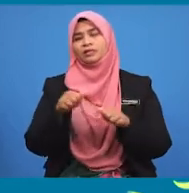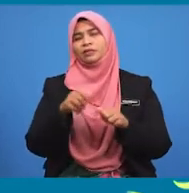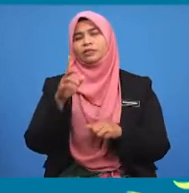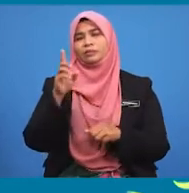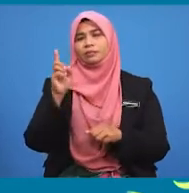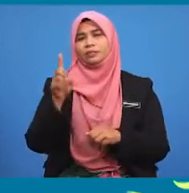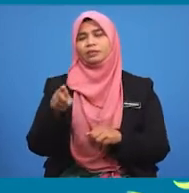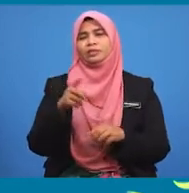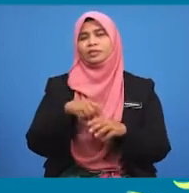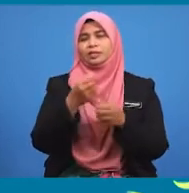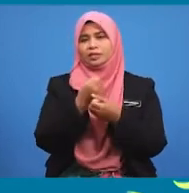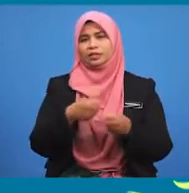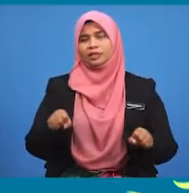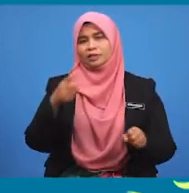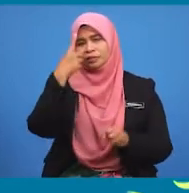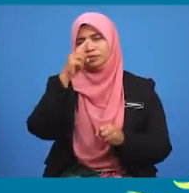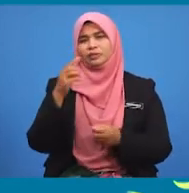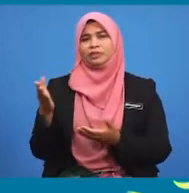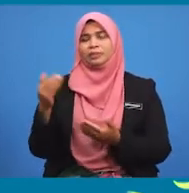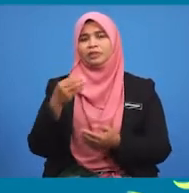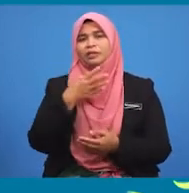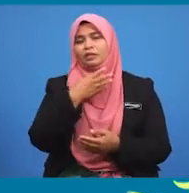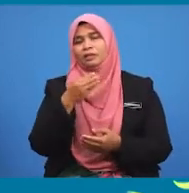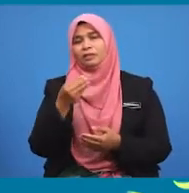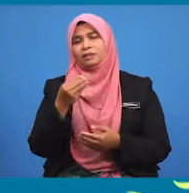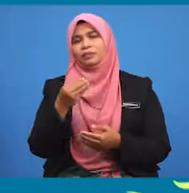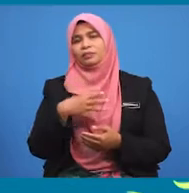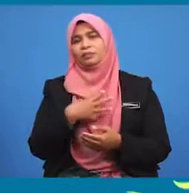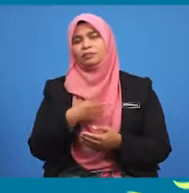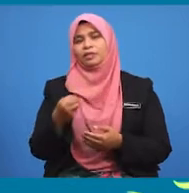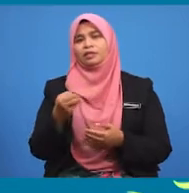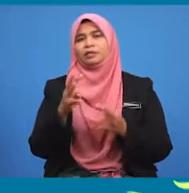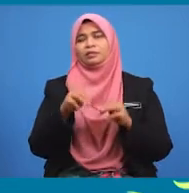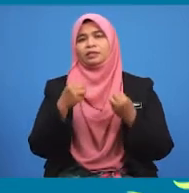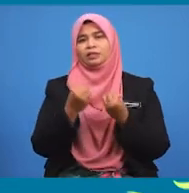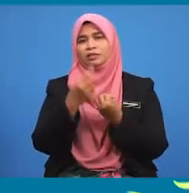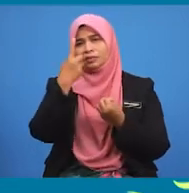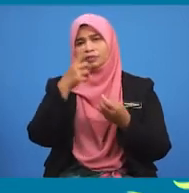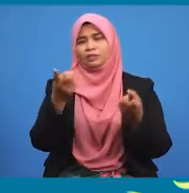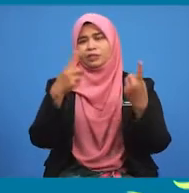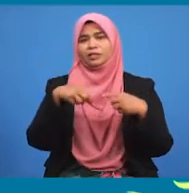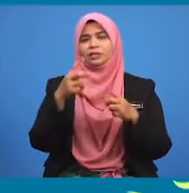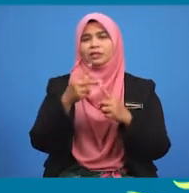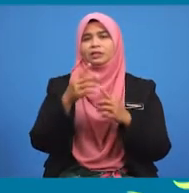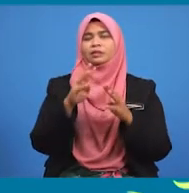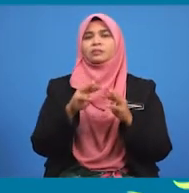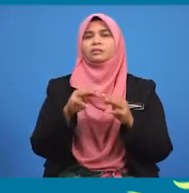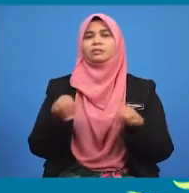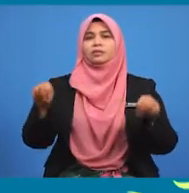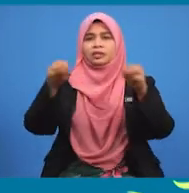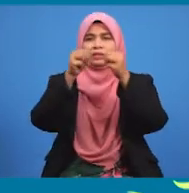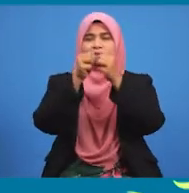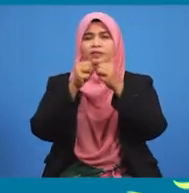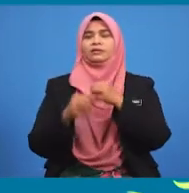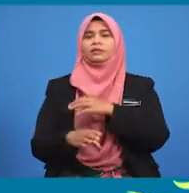disediakan bagi menarik minat masyarakat untuk datang ke surau ataupun masjid. Dan yang ketiga adalah daripada sudut